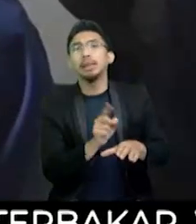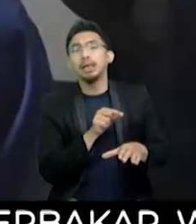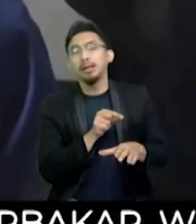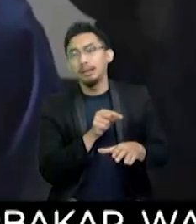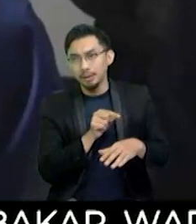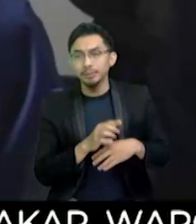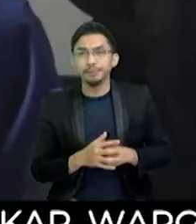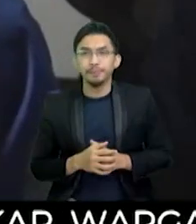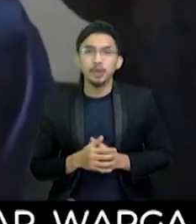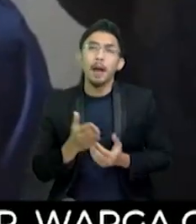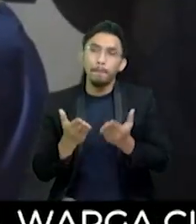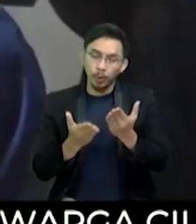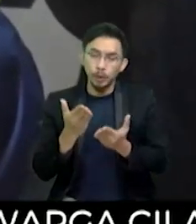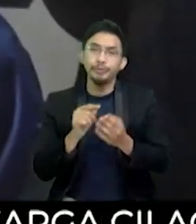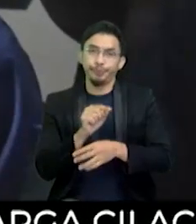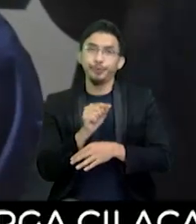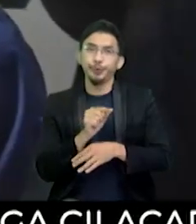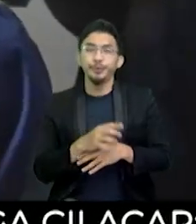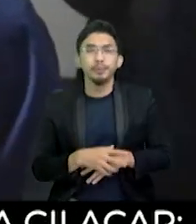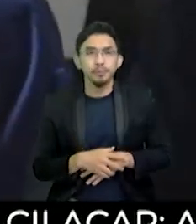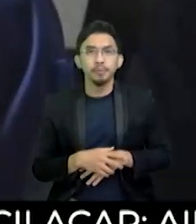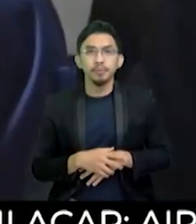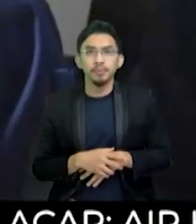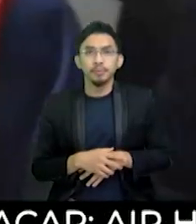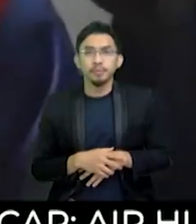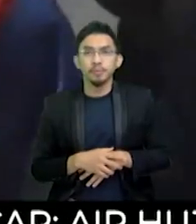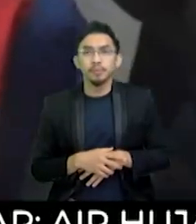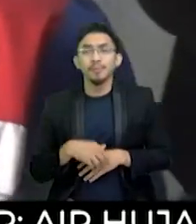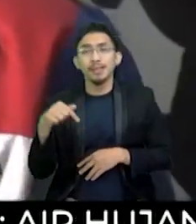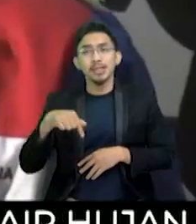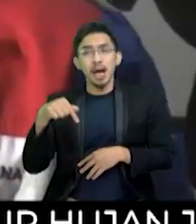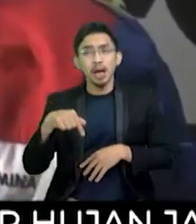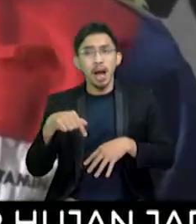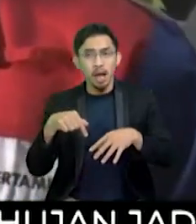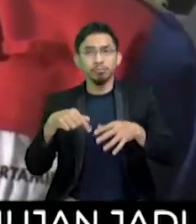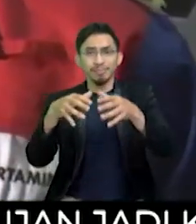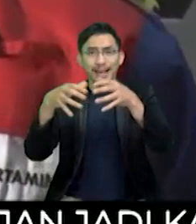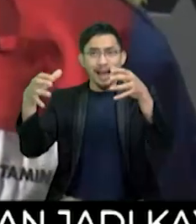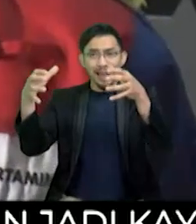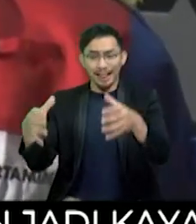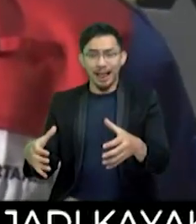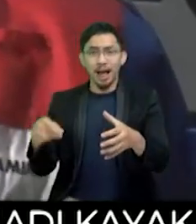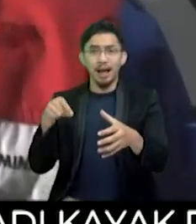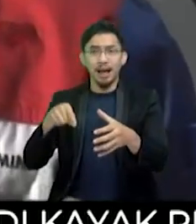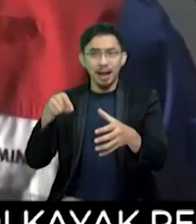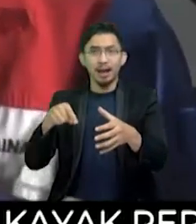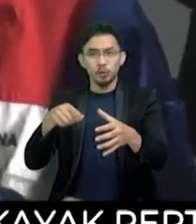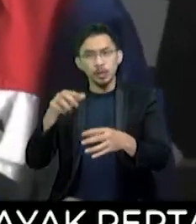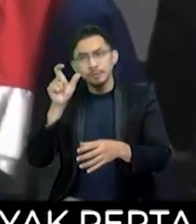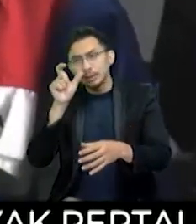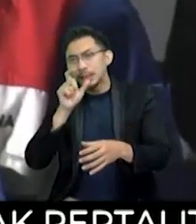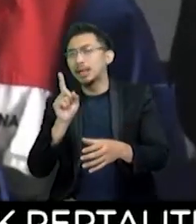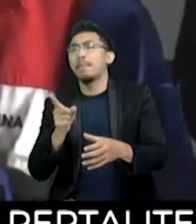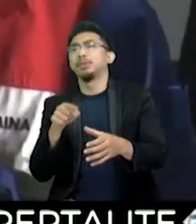Kondisi tangki ya, ini bisa kita isolir ya, sehingga di 61.02 saja yang